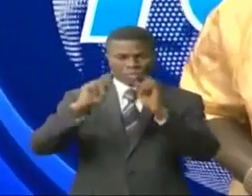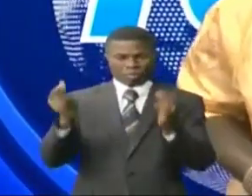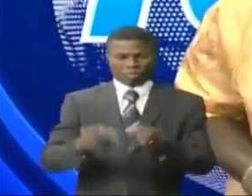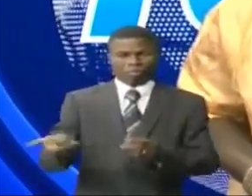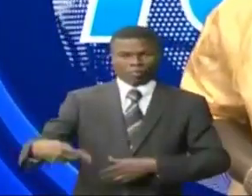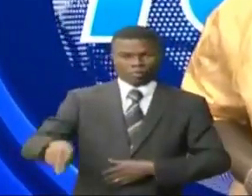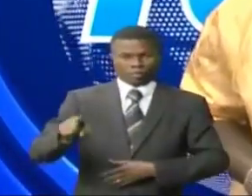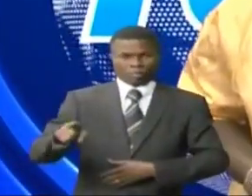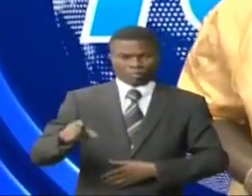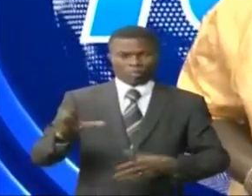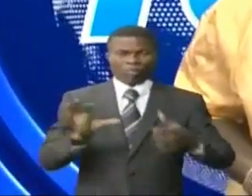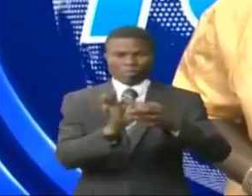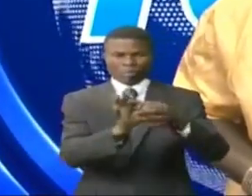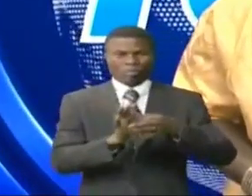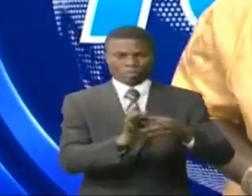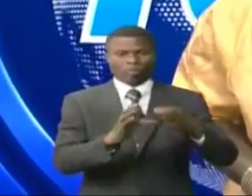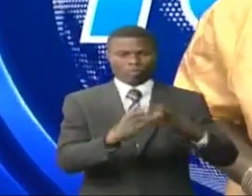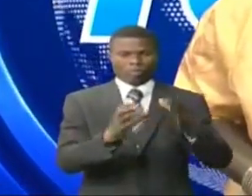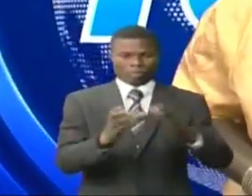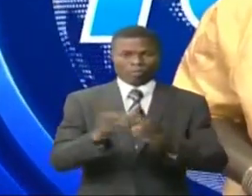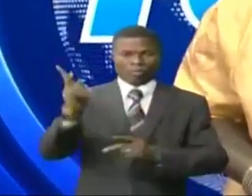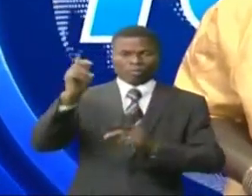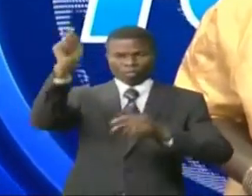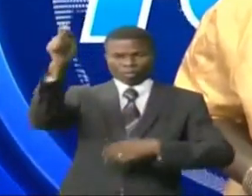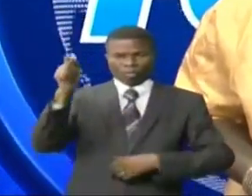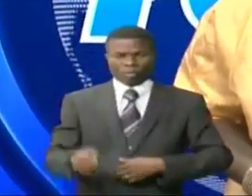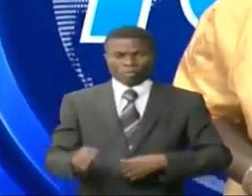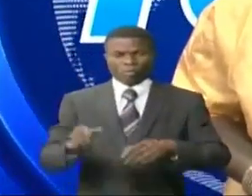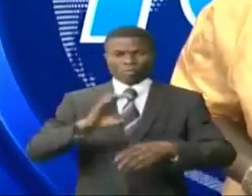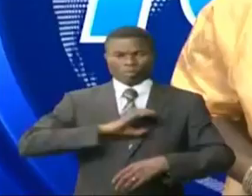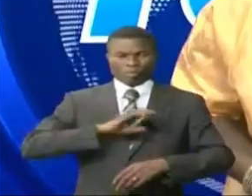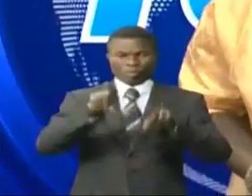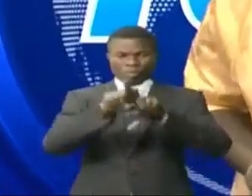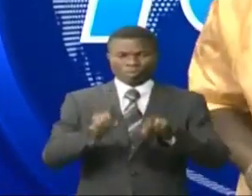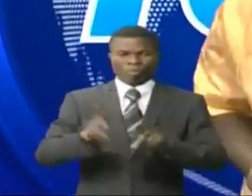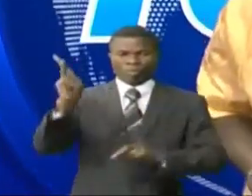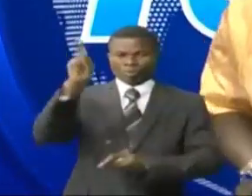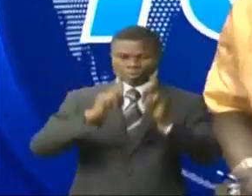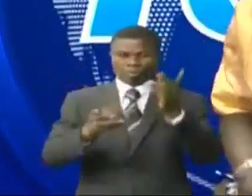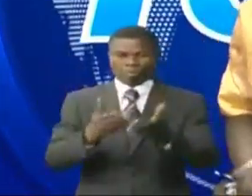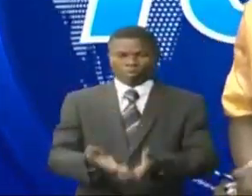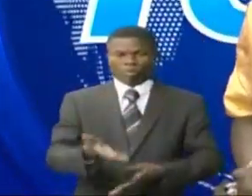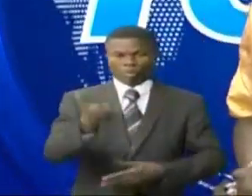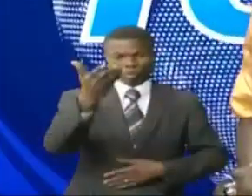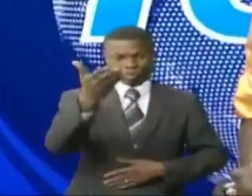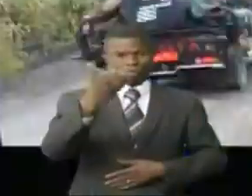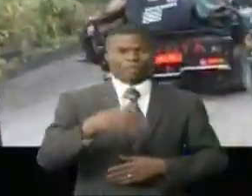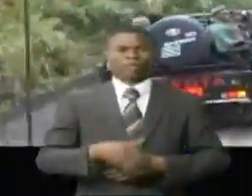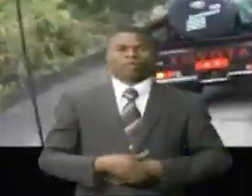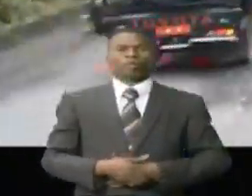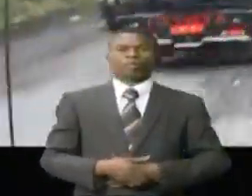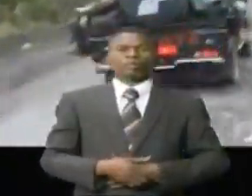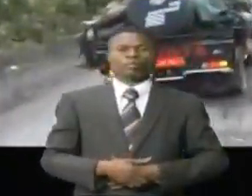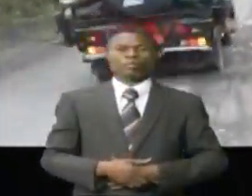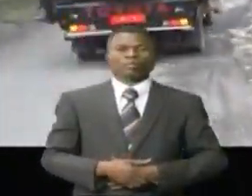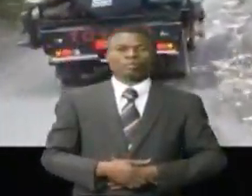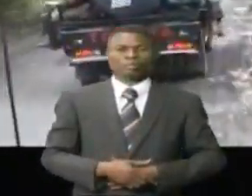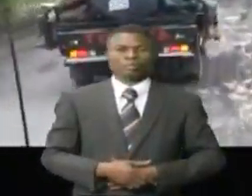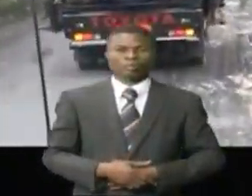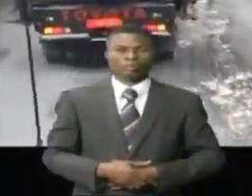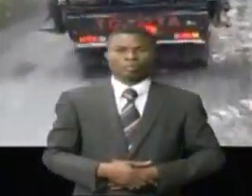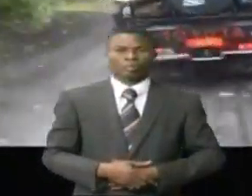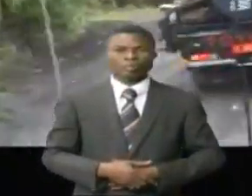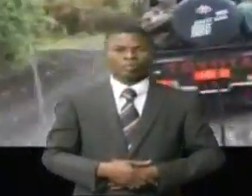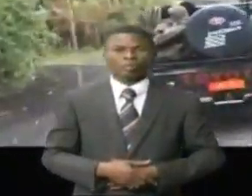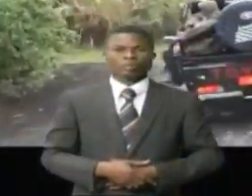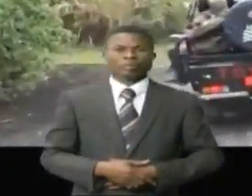juridiction en collaborant avec les FRDC, la police et la population. Reportage. L'insécurité orchestrée